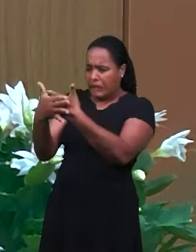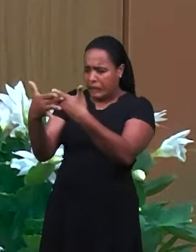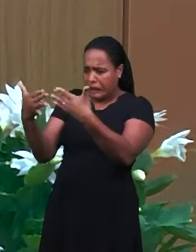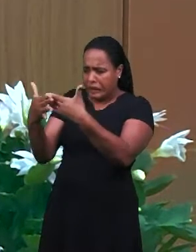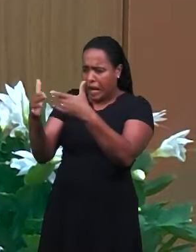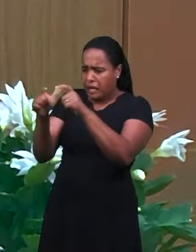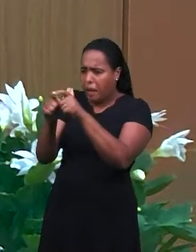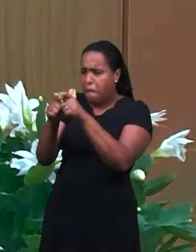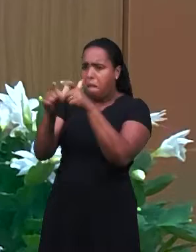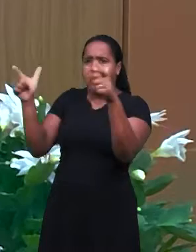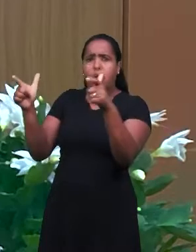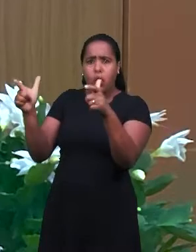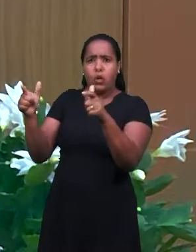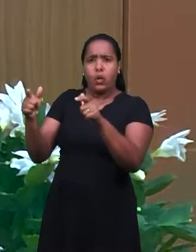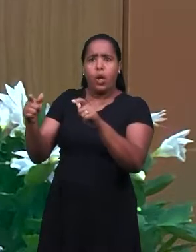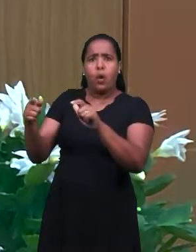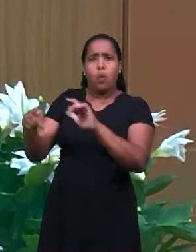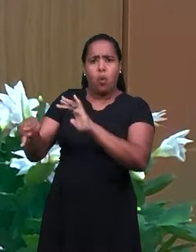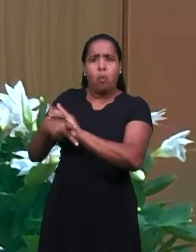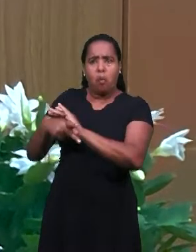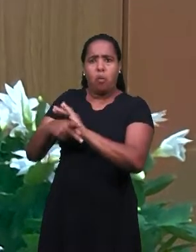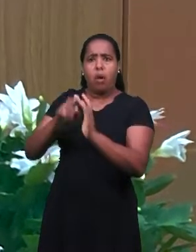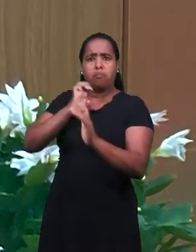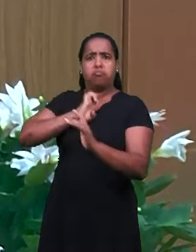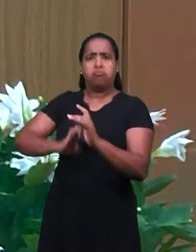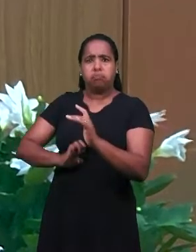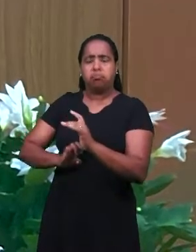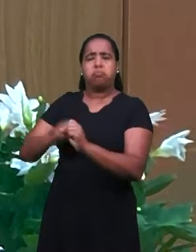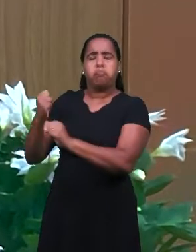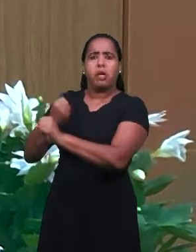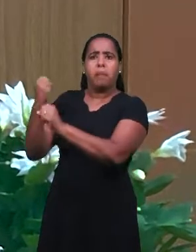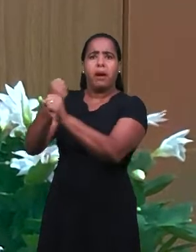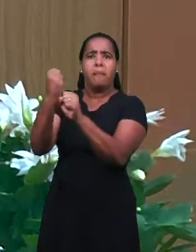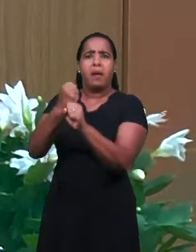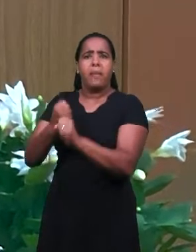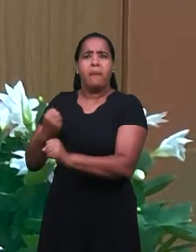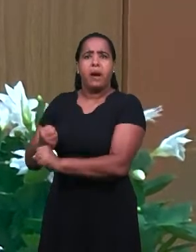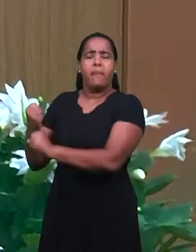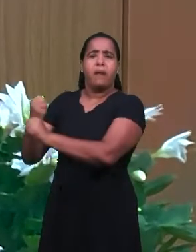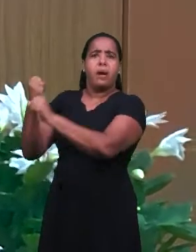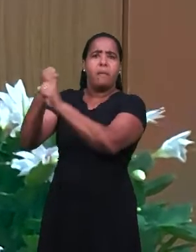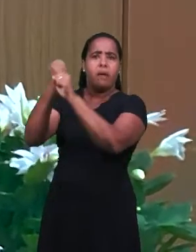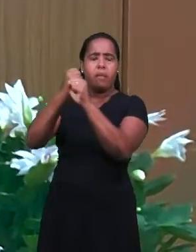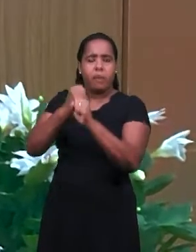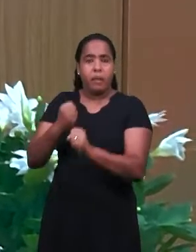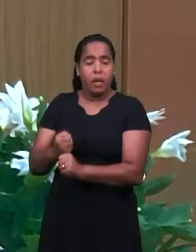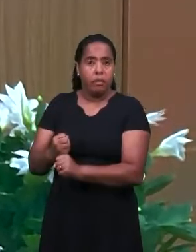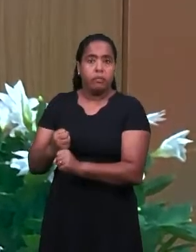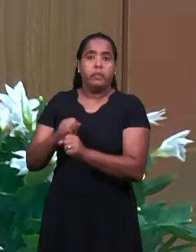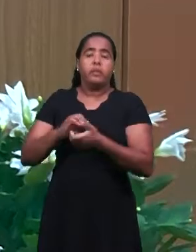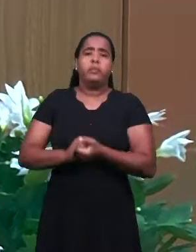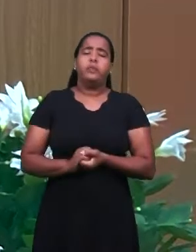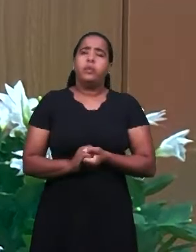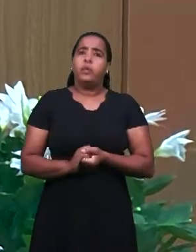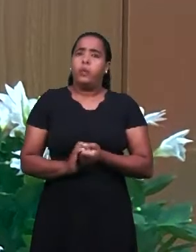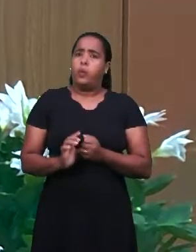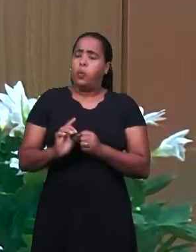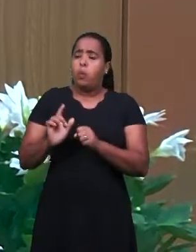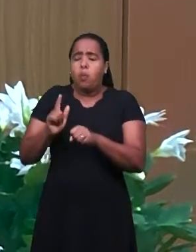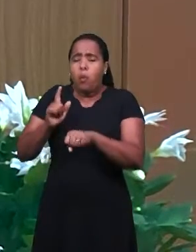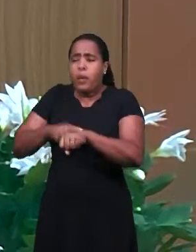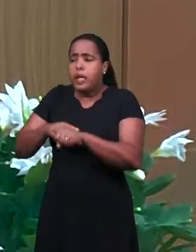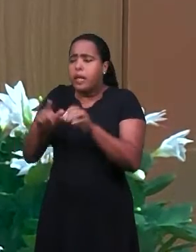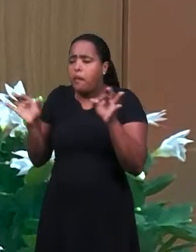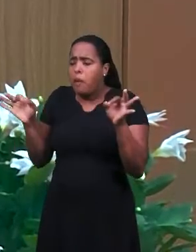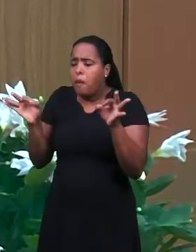он помог также восстанавливать и стены, и ворота. И когда